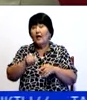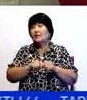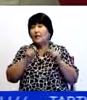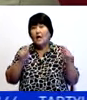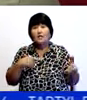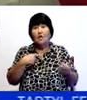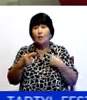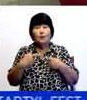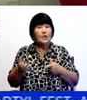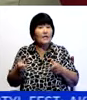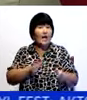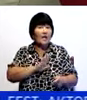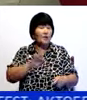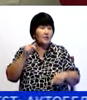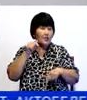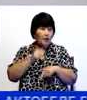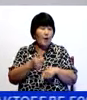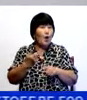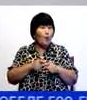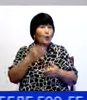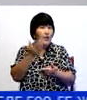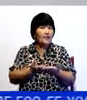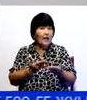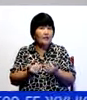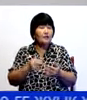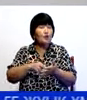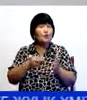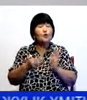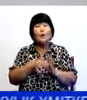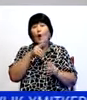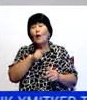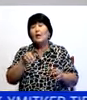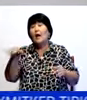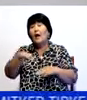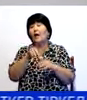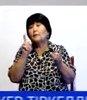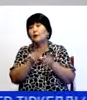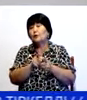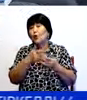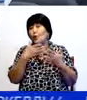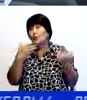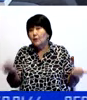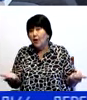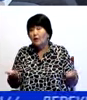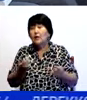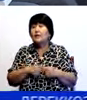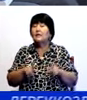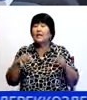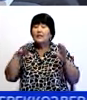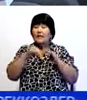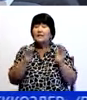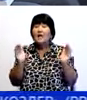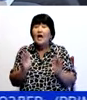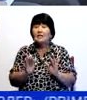ашық пікірлесуге дайын еместігі байқалады. Оның дәлелі ретінде жоспарланған уақытта халықпен кездесудің өтпей қалуы, не болмаса сыйымдылығы